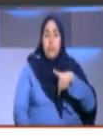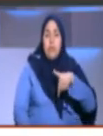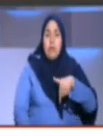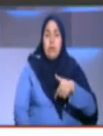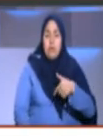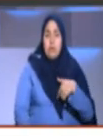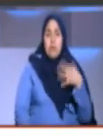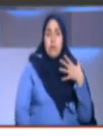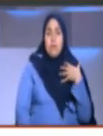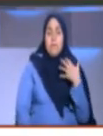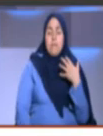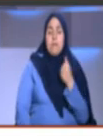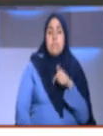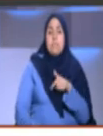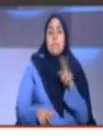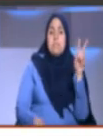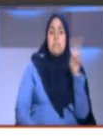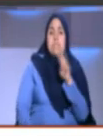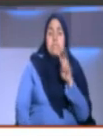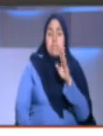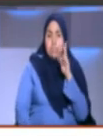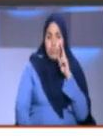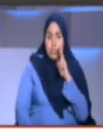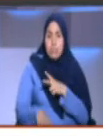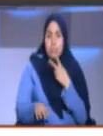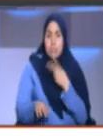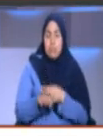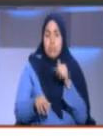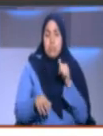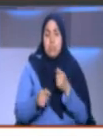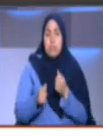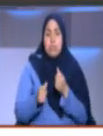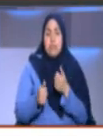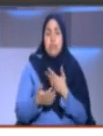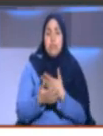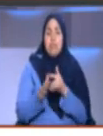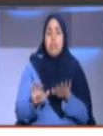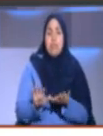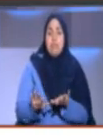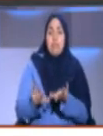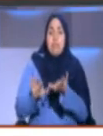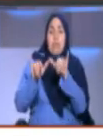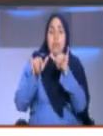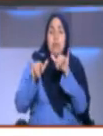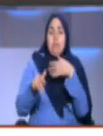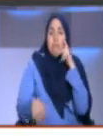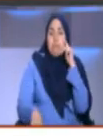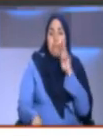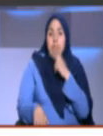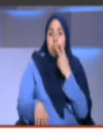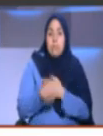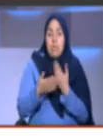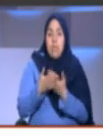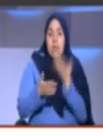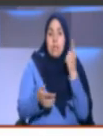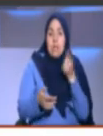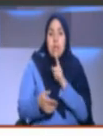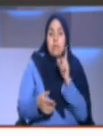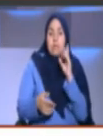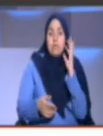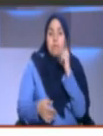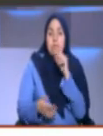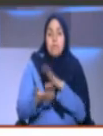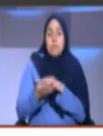أيضا تشهد طفرة تنموية لم نكن نشهدها من قبل منذ عودتها، وأيضا عبر